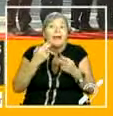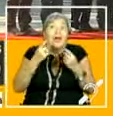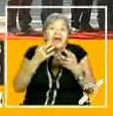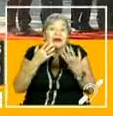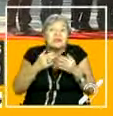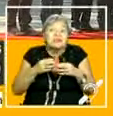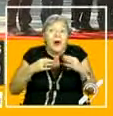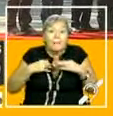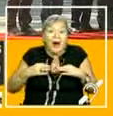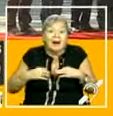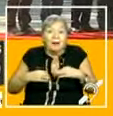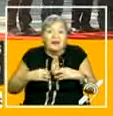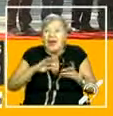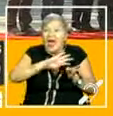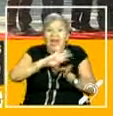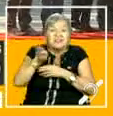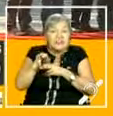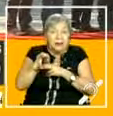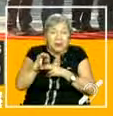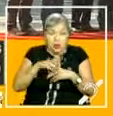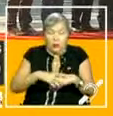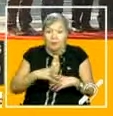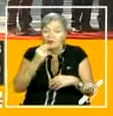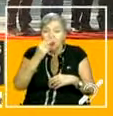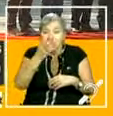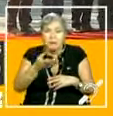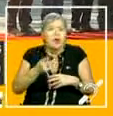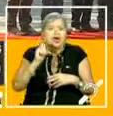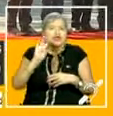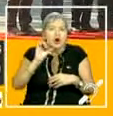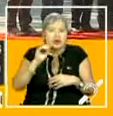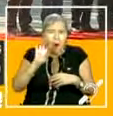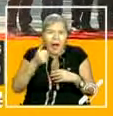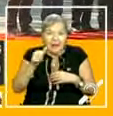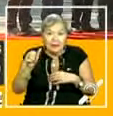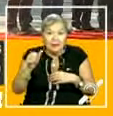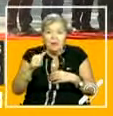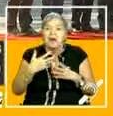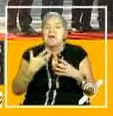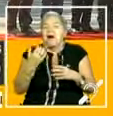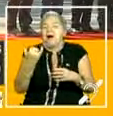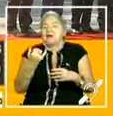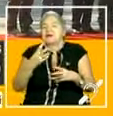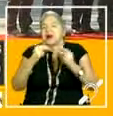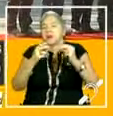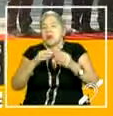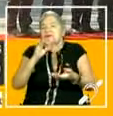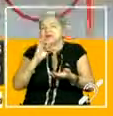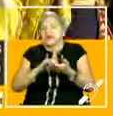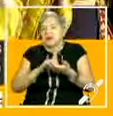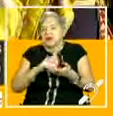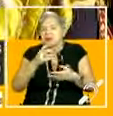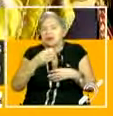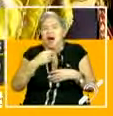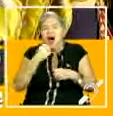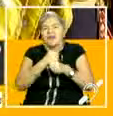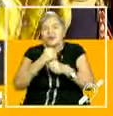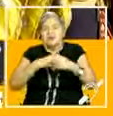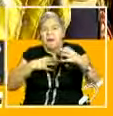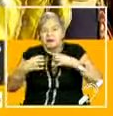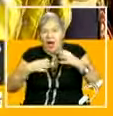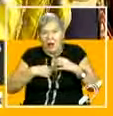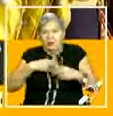câțiva parlamentari extremiști. Și vorbim aici printre ei de Diana Șoșoacă, care de mai multe ori a făcut spectacol, să spunem